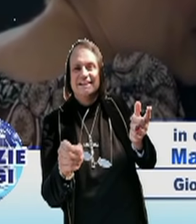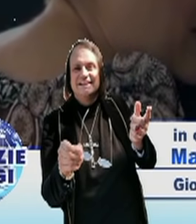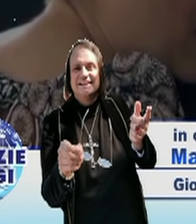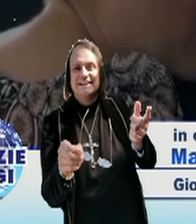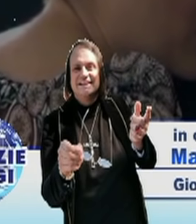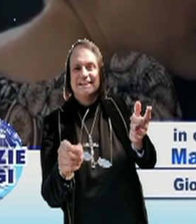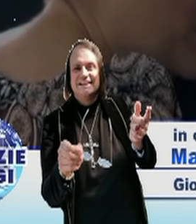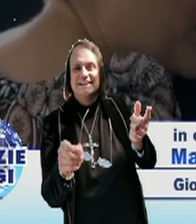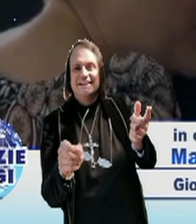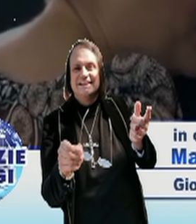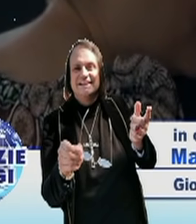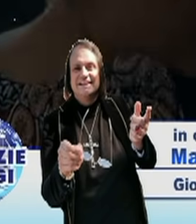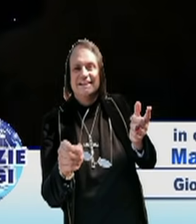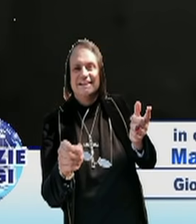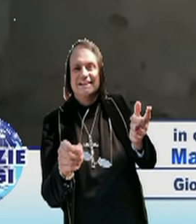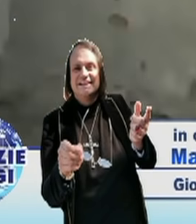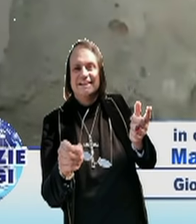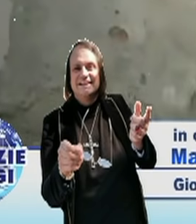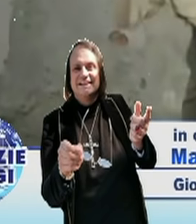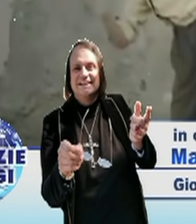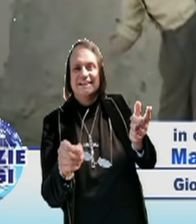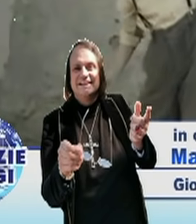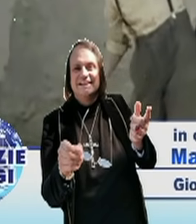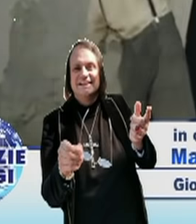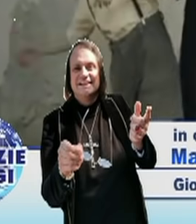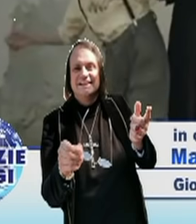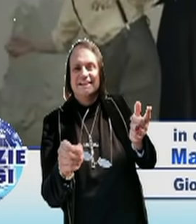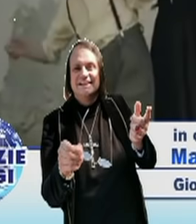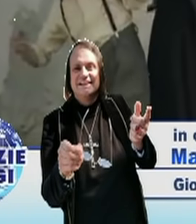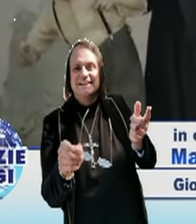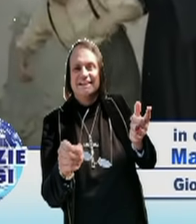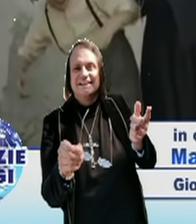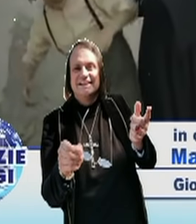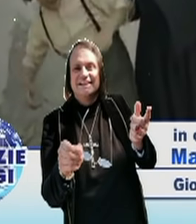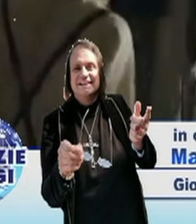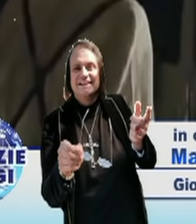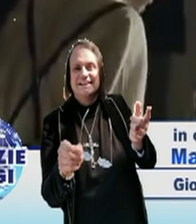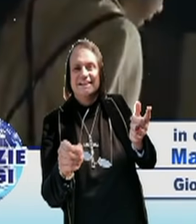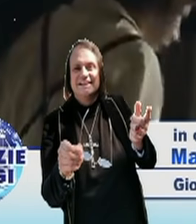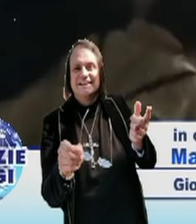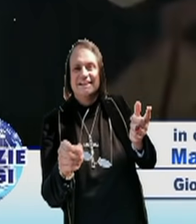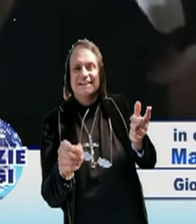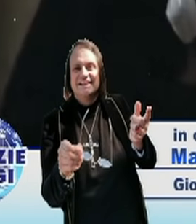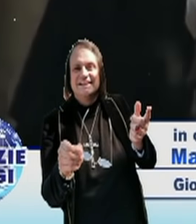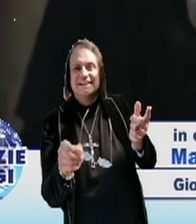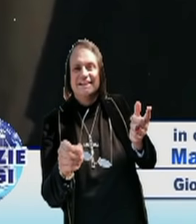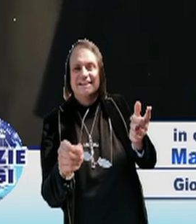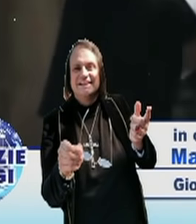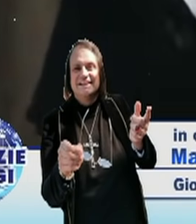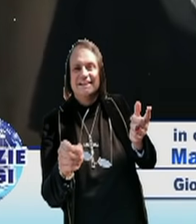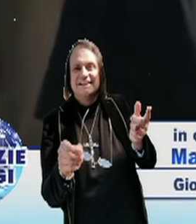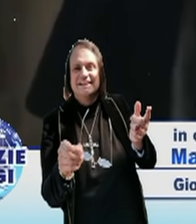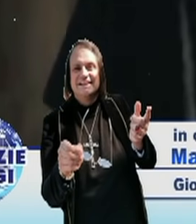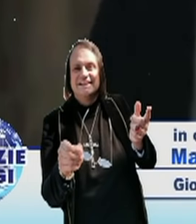Olmo nell'unico modo intelligente di cuore possibile, cioè quello di fare di un'occasione di separazione, di atomizzazione,